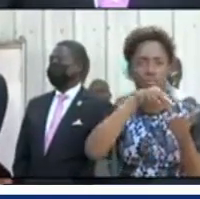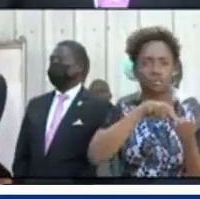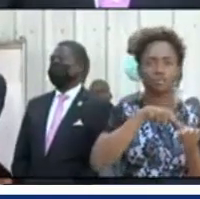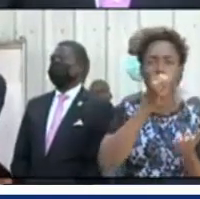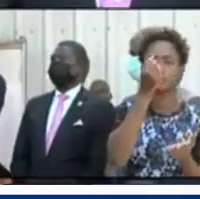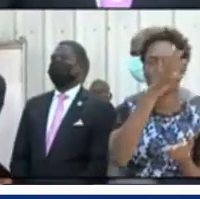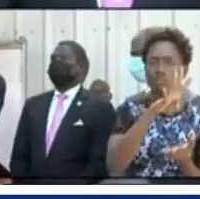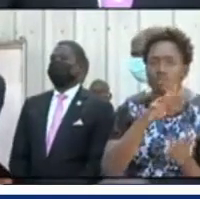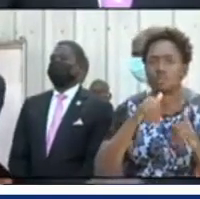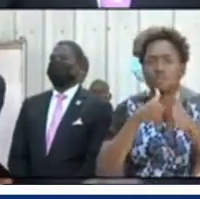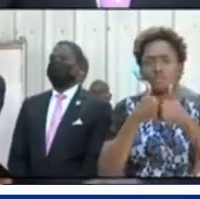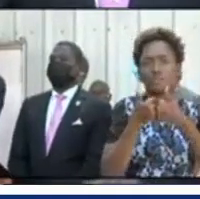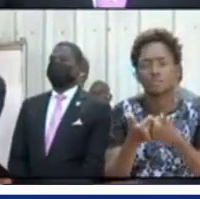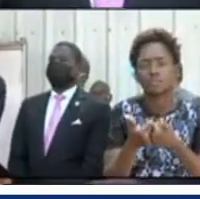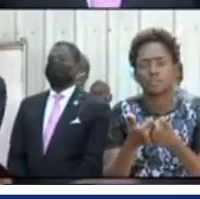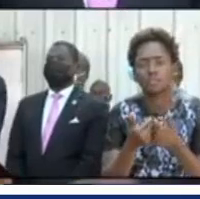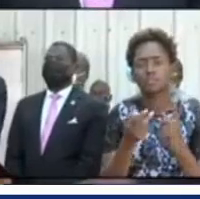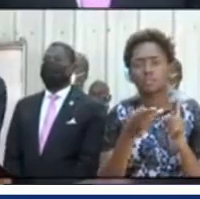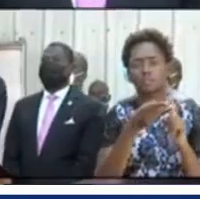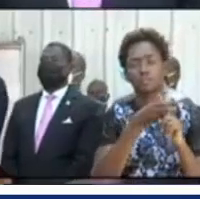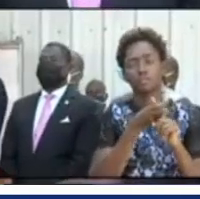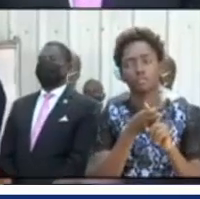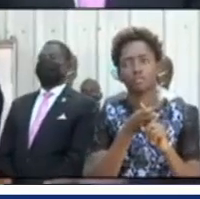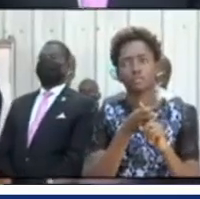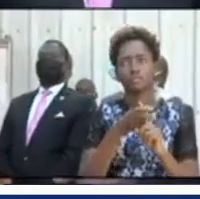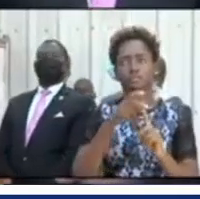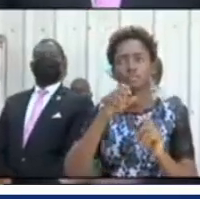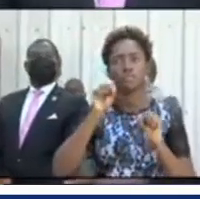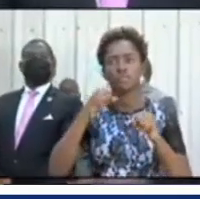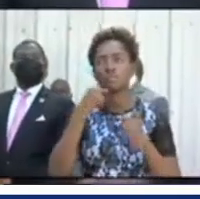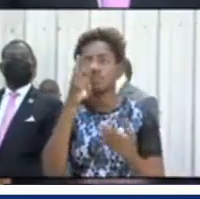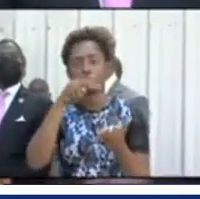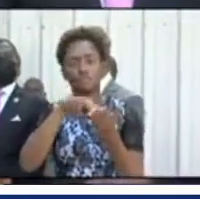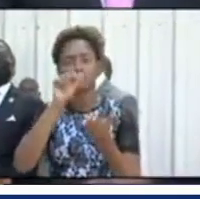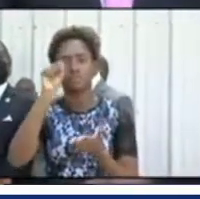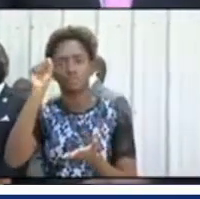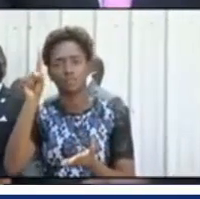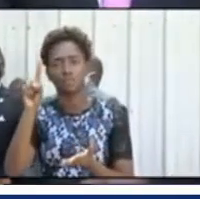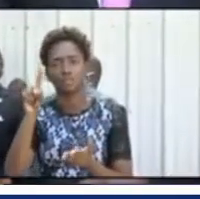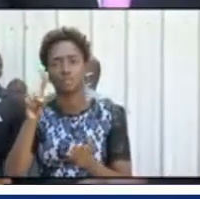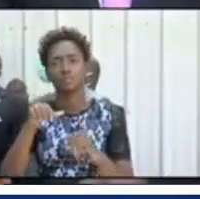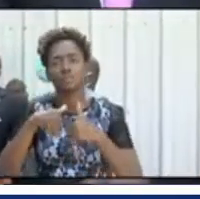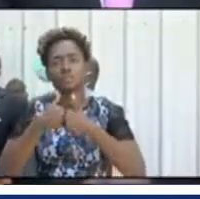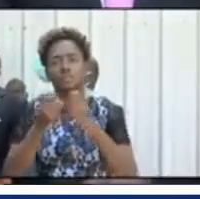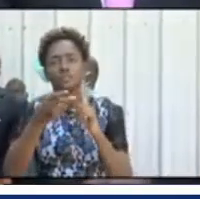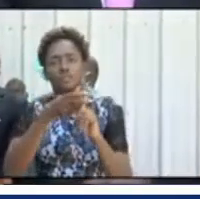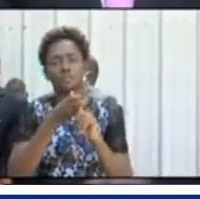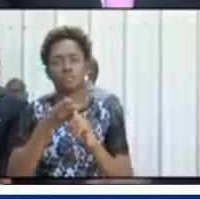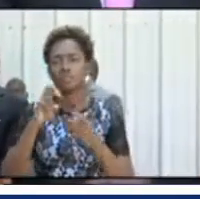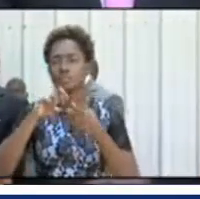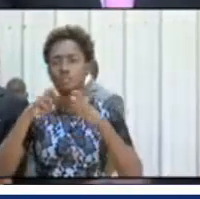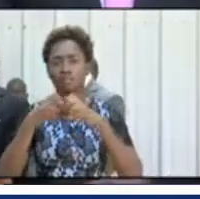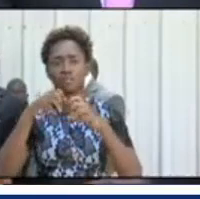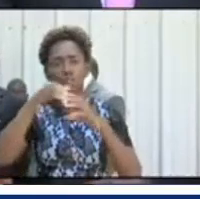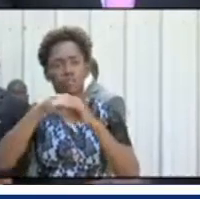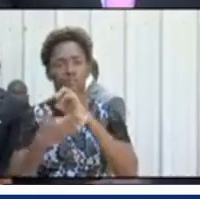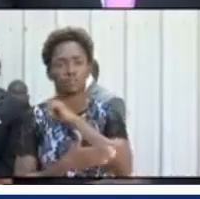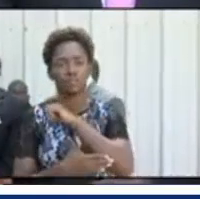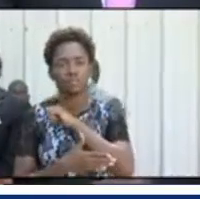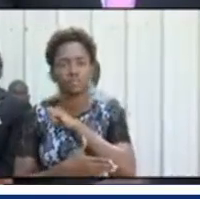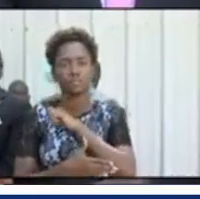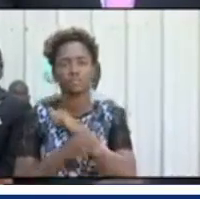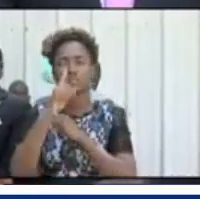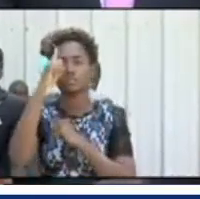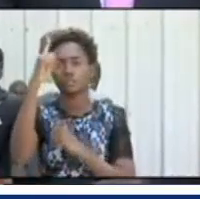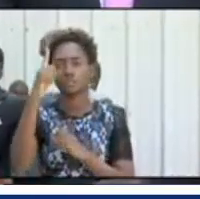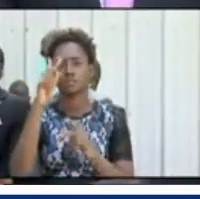2013-2014, comment kidnapping, nous avons dit depuis 2011, comment kidnapping a fait ravage dans le pays. On seule arrestation